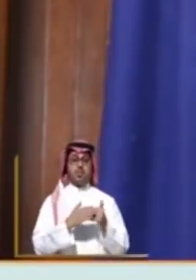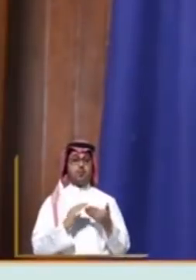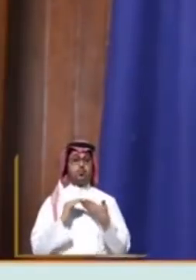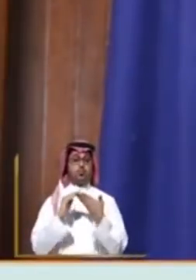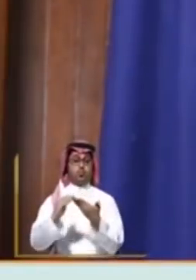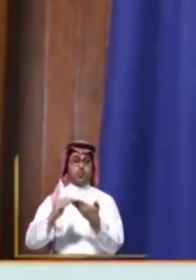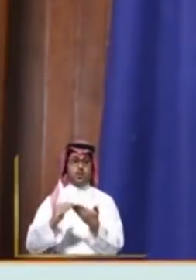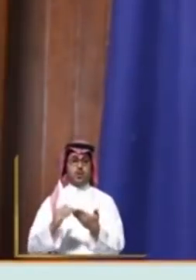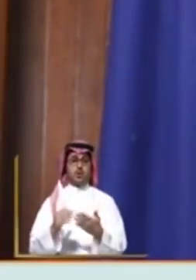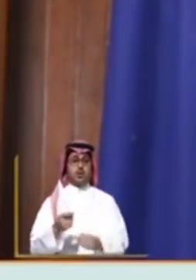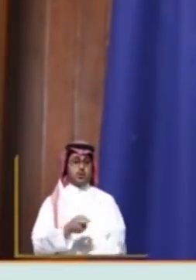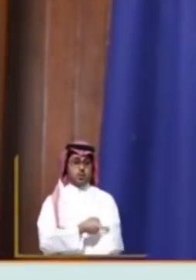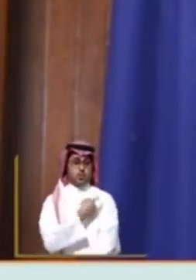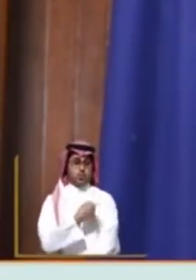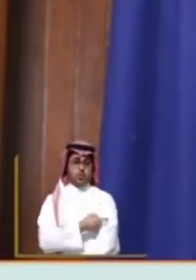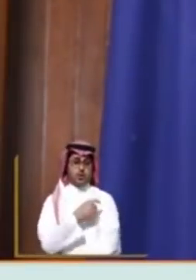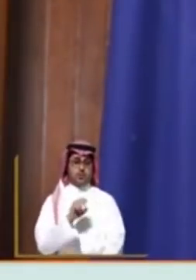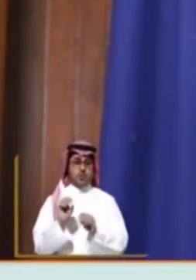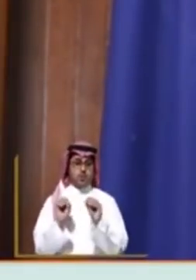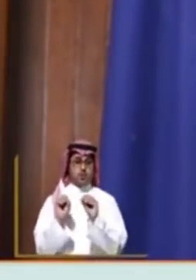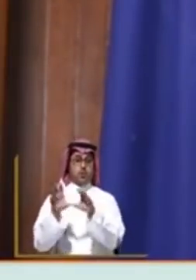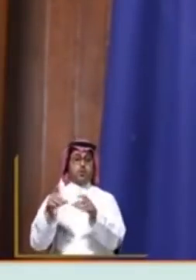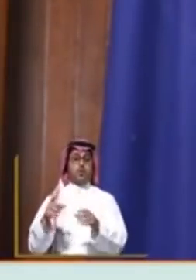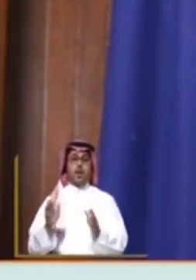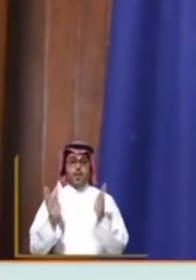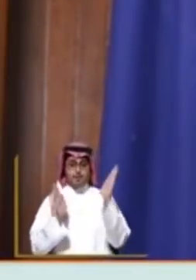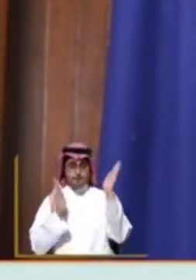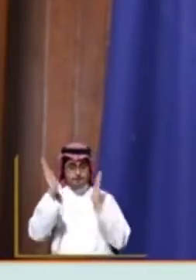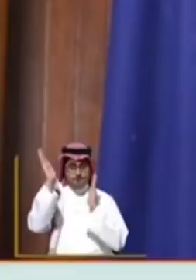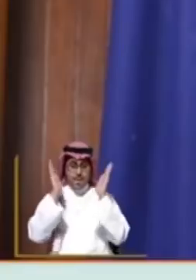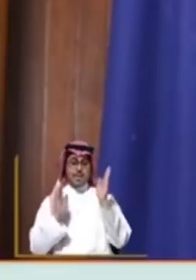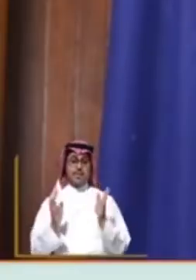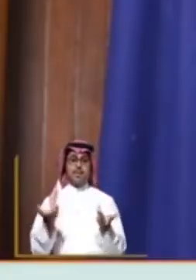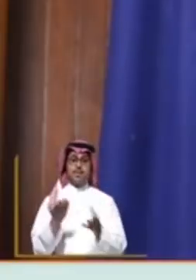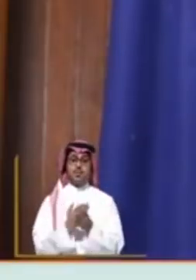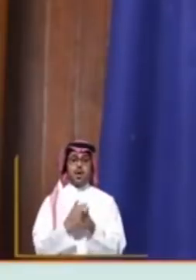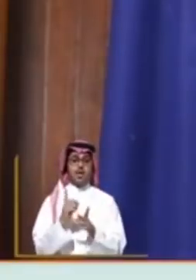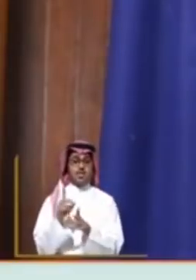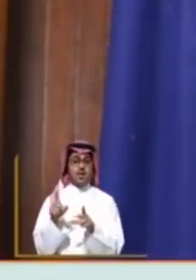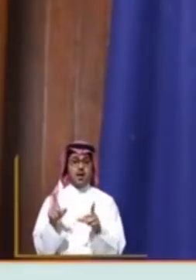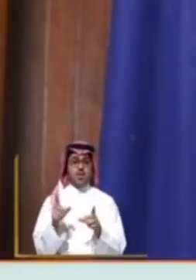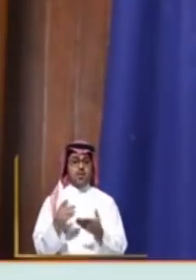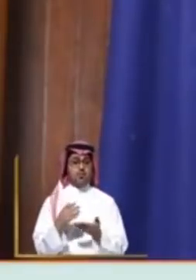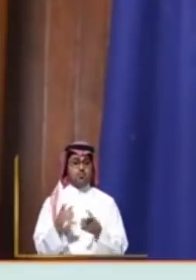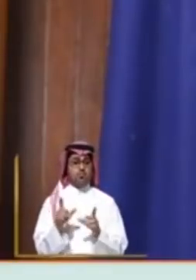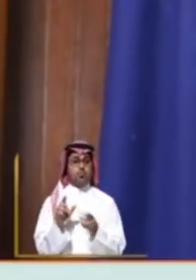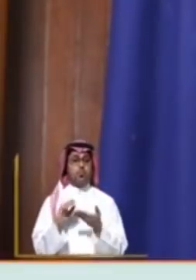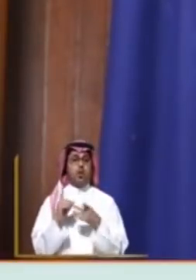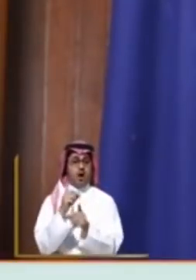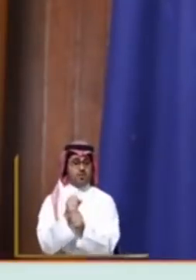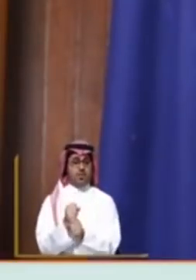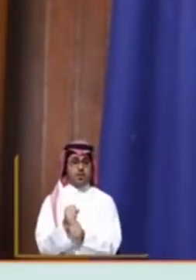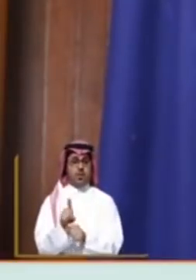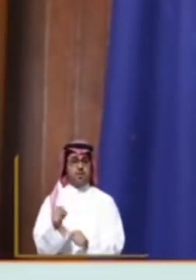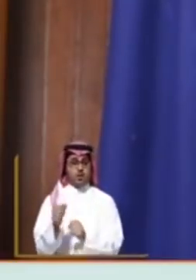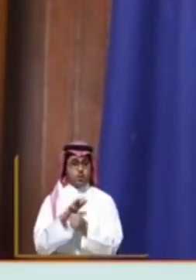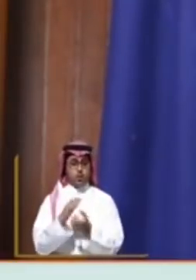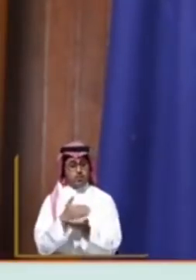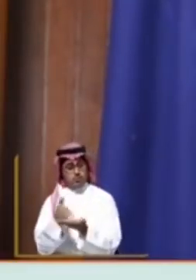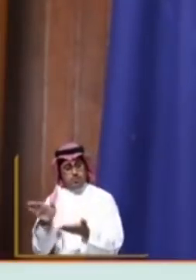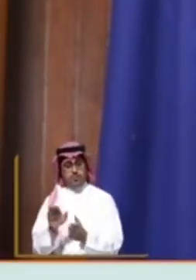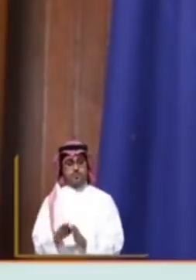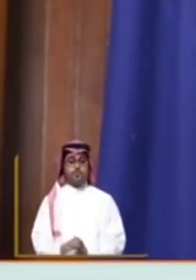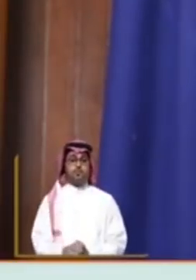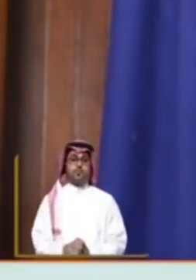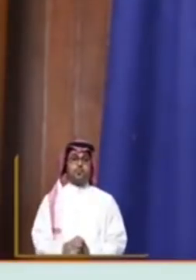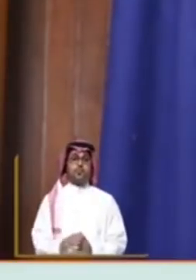مساعدات طبية إلى ماليزيا لمكافحة وباء كورونا. وقد تم تكليف مركز الملك سلمان للإغاثة والأعمال الإنسانية